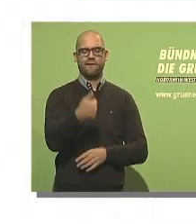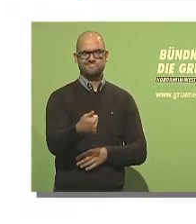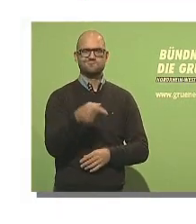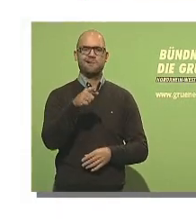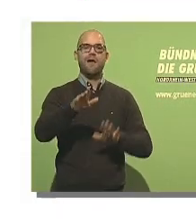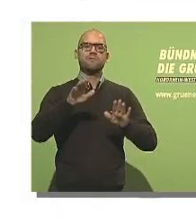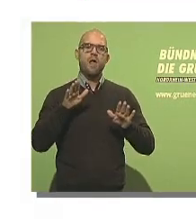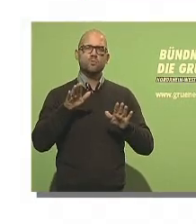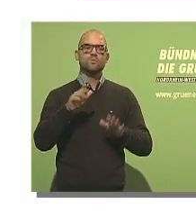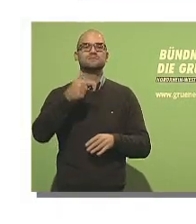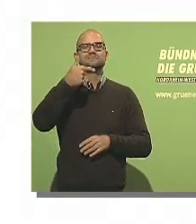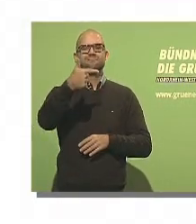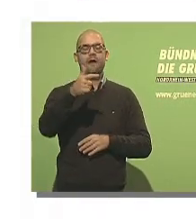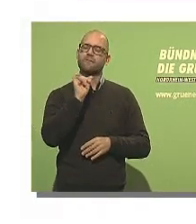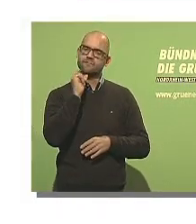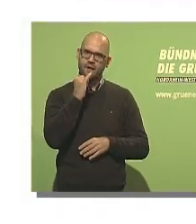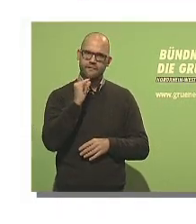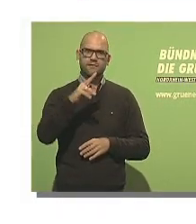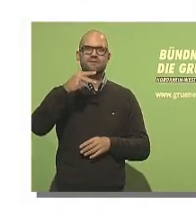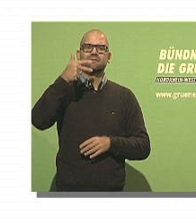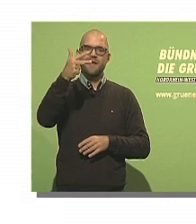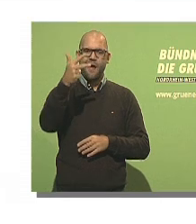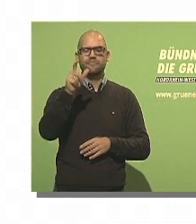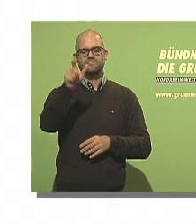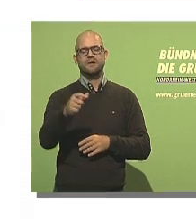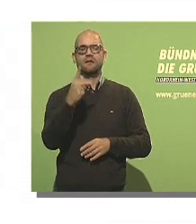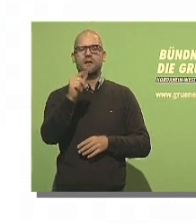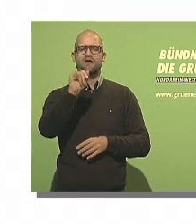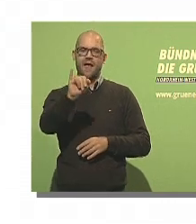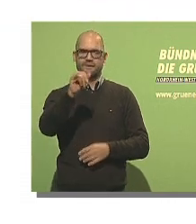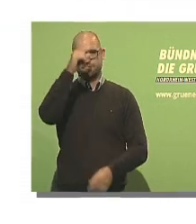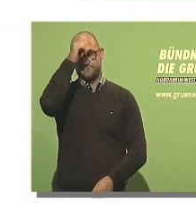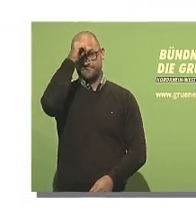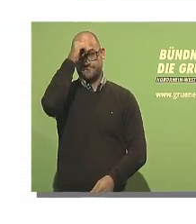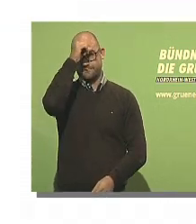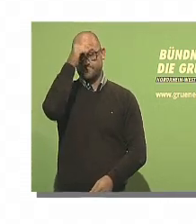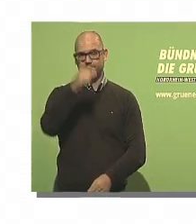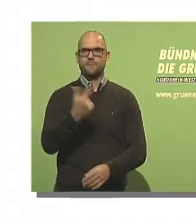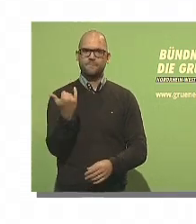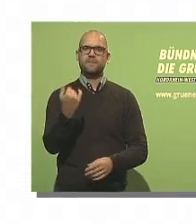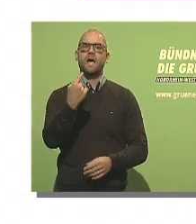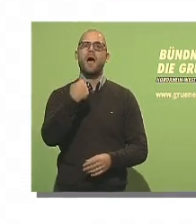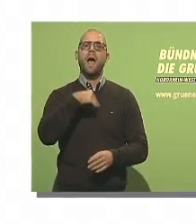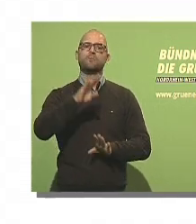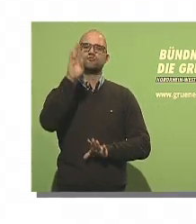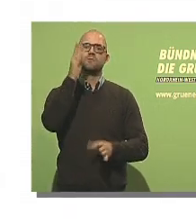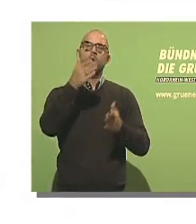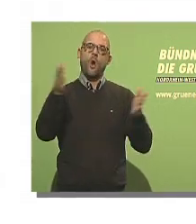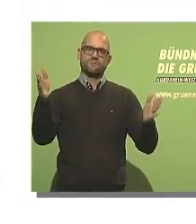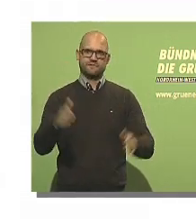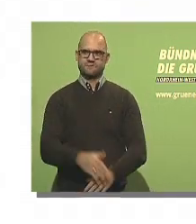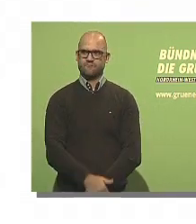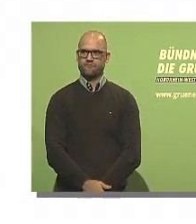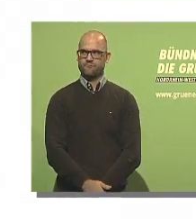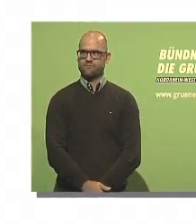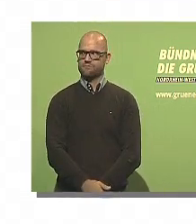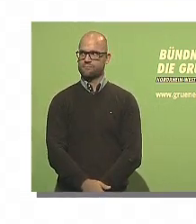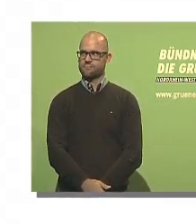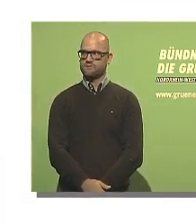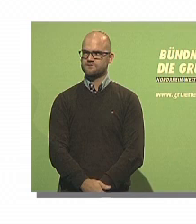2 Nein und mit der 3 Kai. Ich erkläre die Abstimmung für eröffnet.